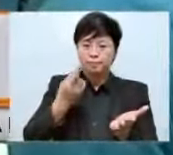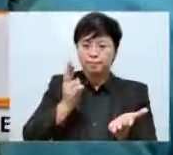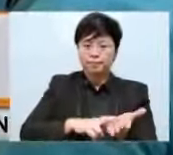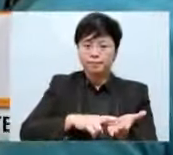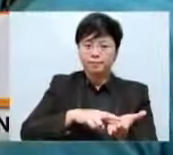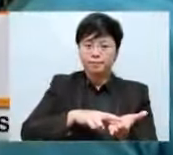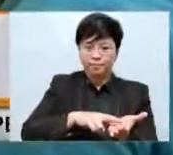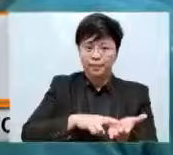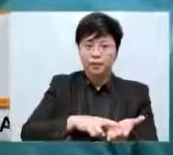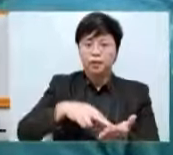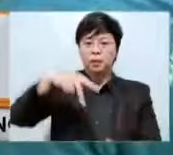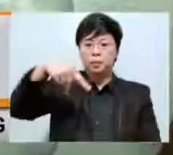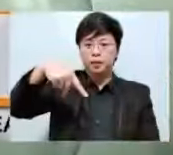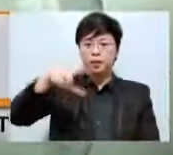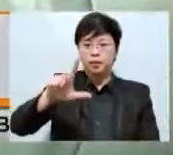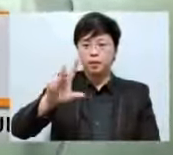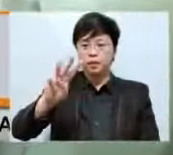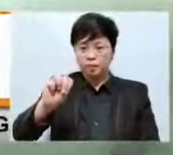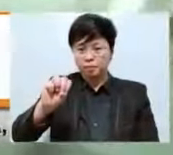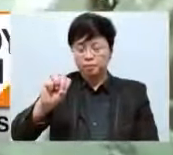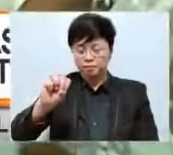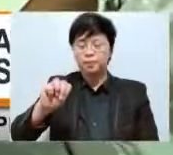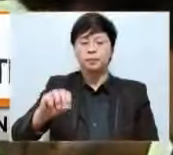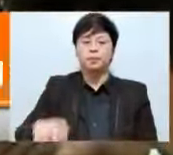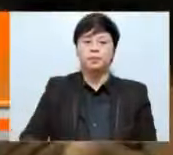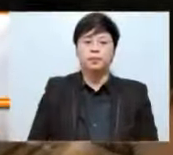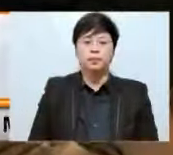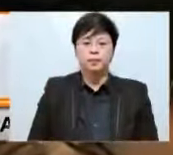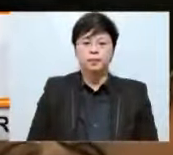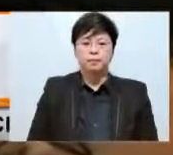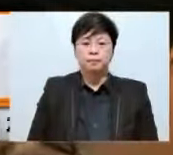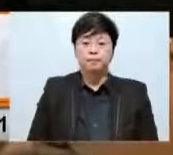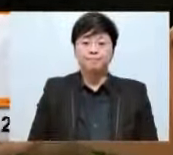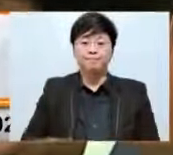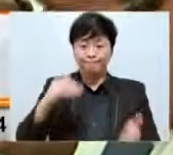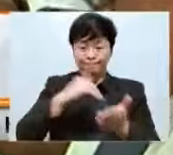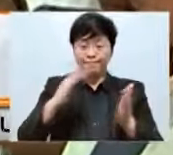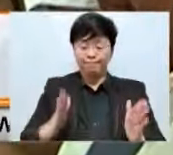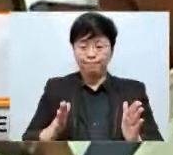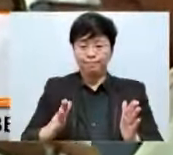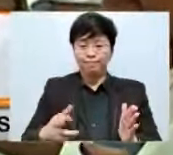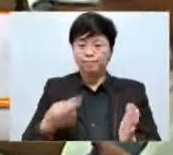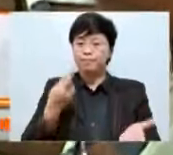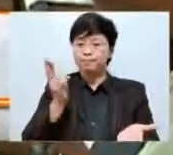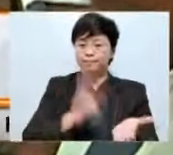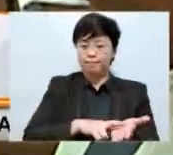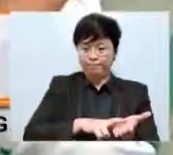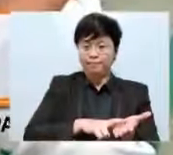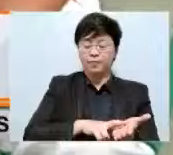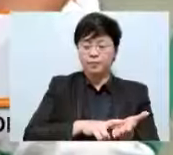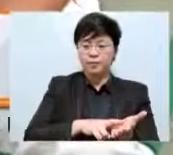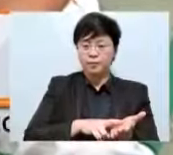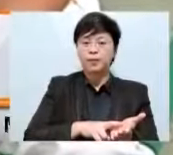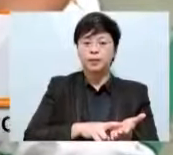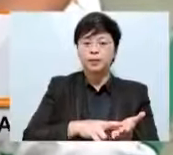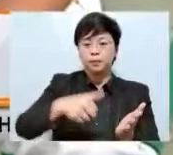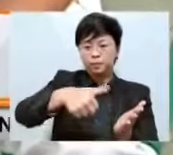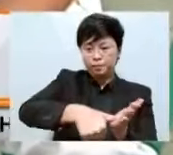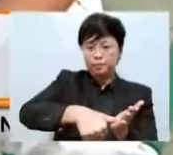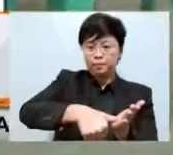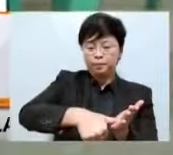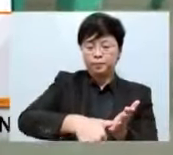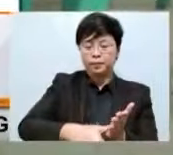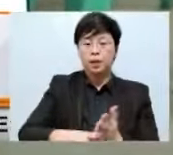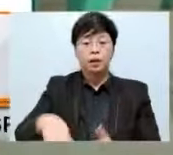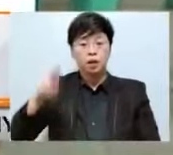sa Intramuros. Dito, sinamantala ng ilang estudyante ang pagpaparehistro sa darating na eleksyon. Gaya ni Naram at Zaiseli